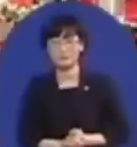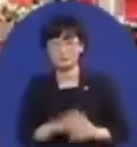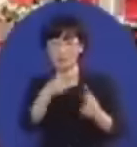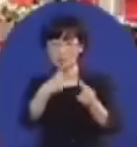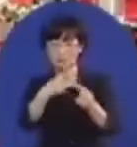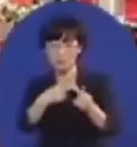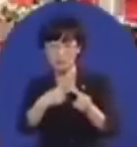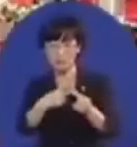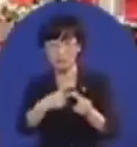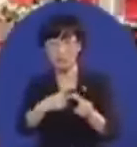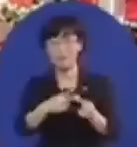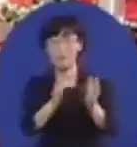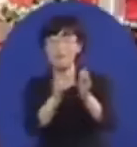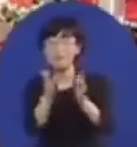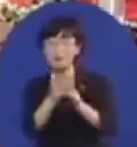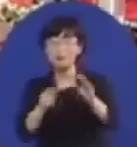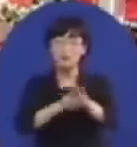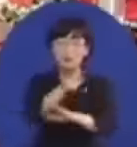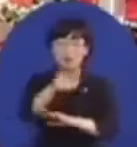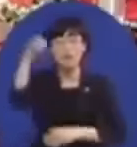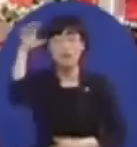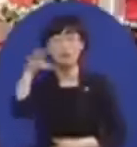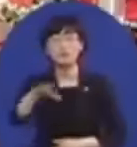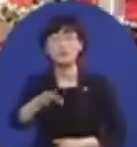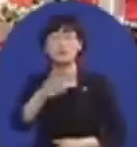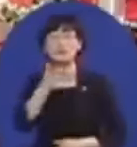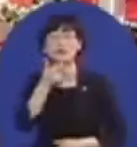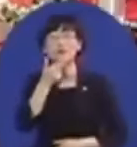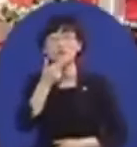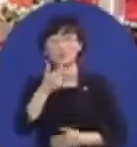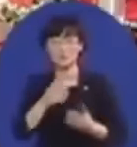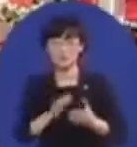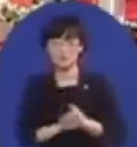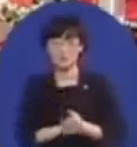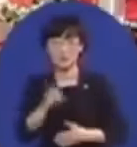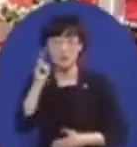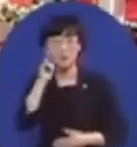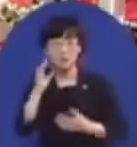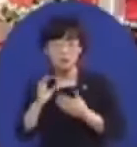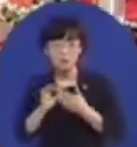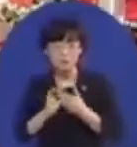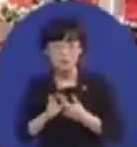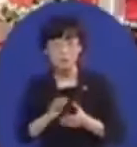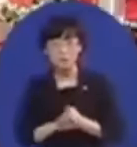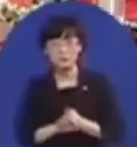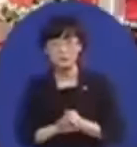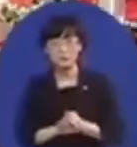둘째로 예수님 이외에는 빛이 없습니다. 대단히 안 된 말이지만